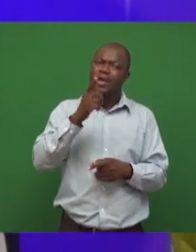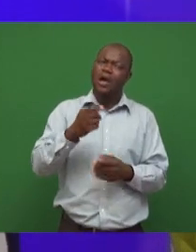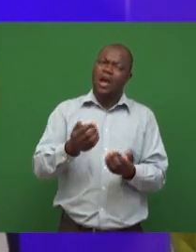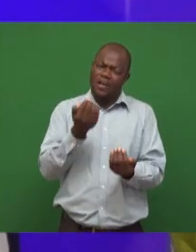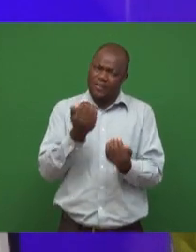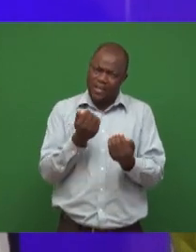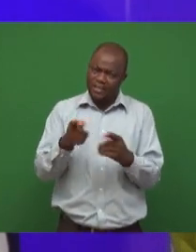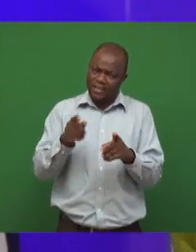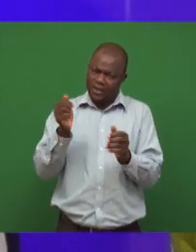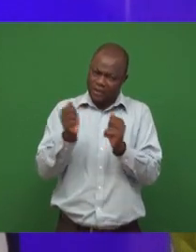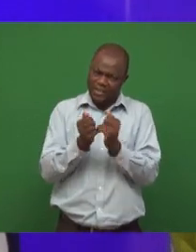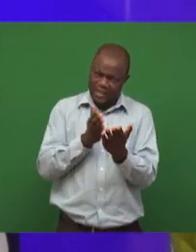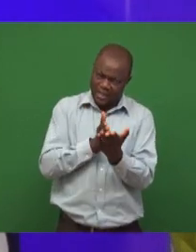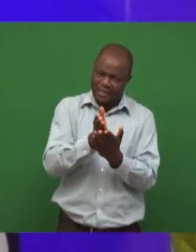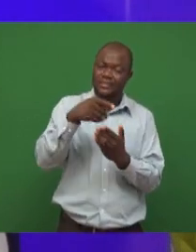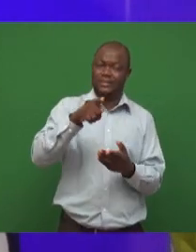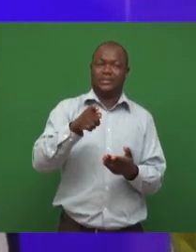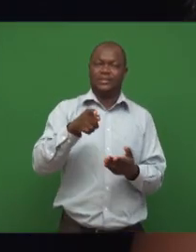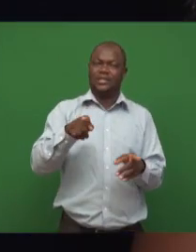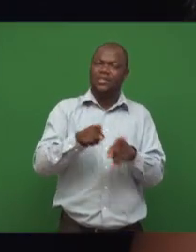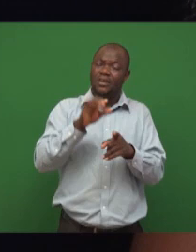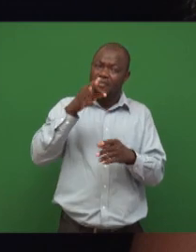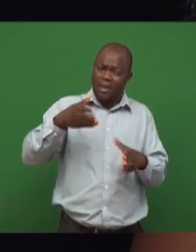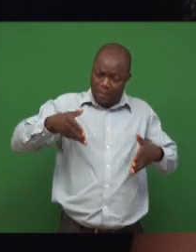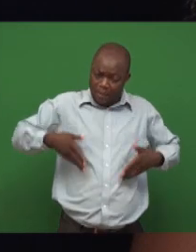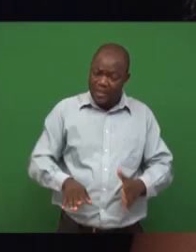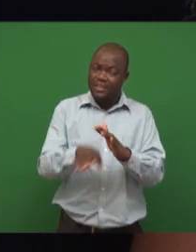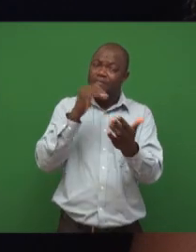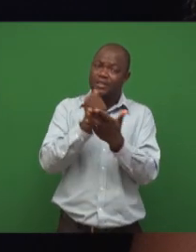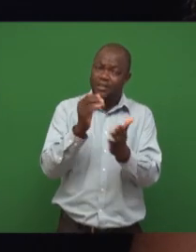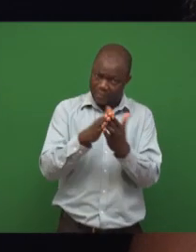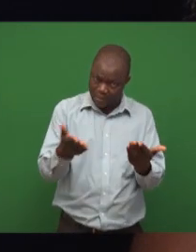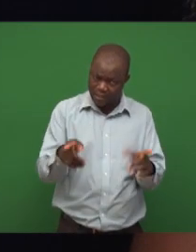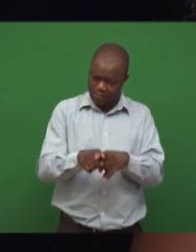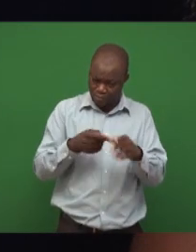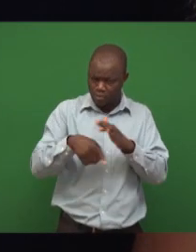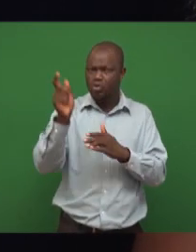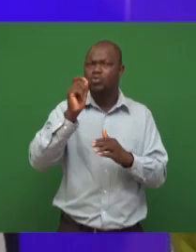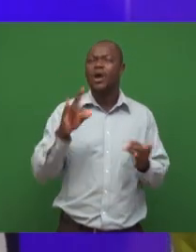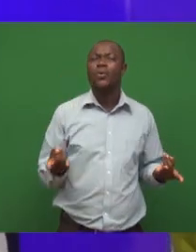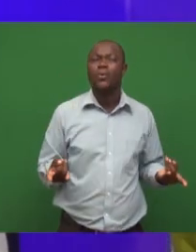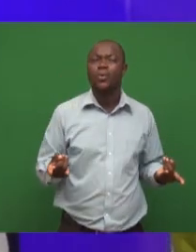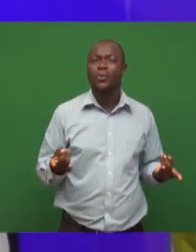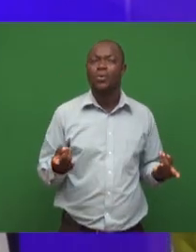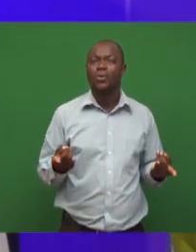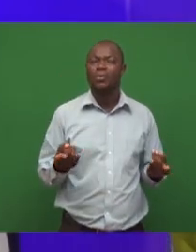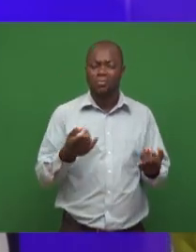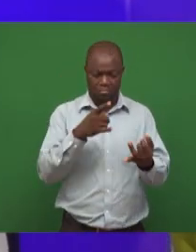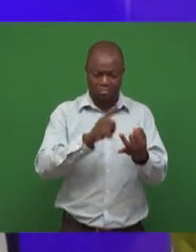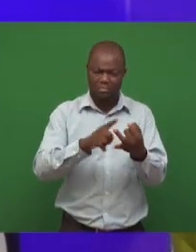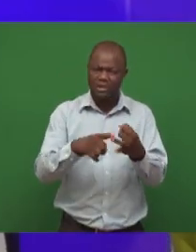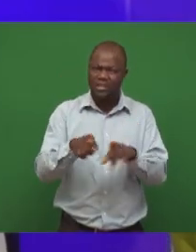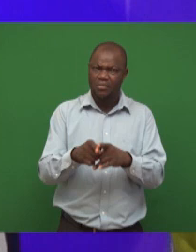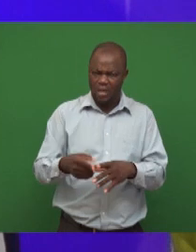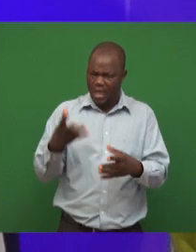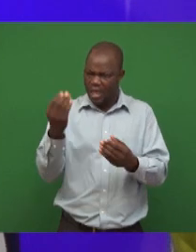hwekutanga hwekodzero idzodzo. Nokuti kana usina bethi uchawana sei rimwe kodzero yekuenda kuchikoro, uchawana sei kodzero